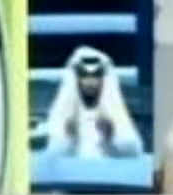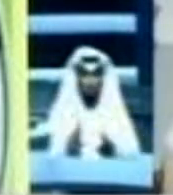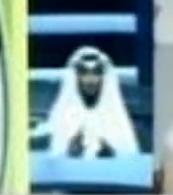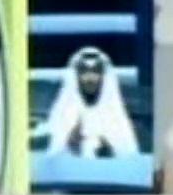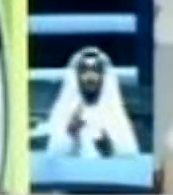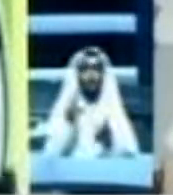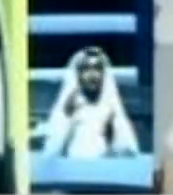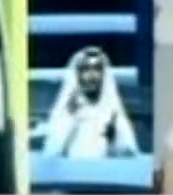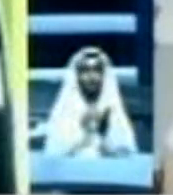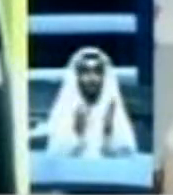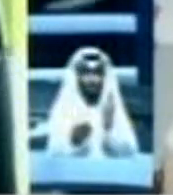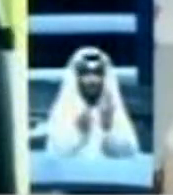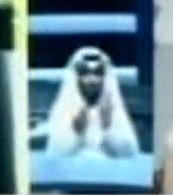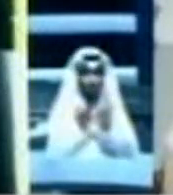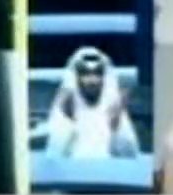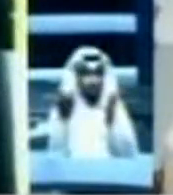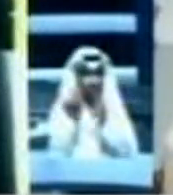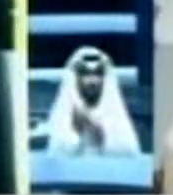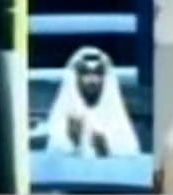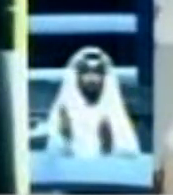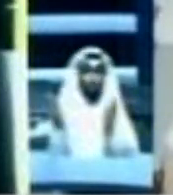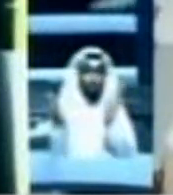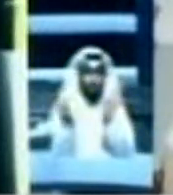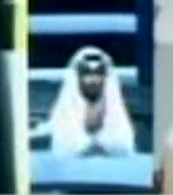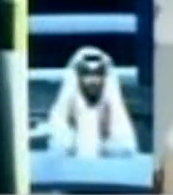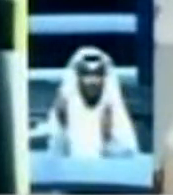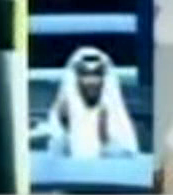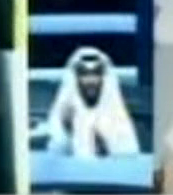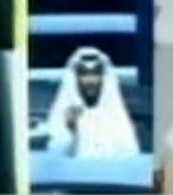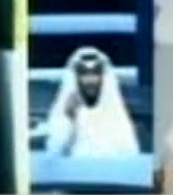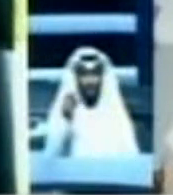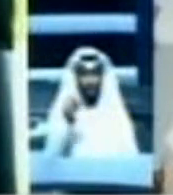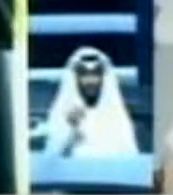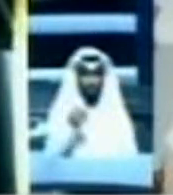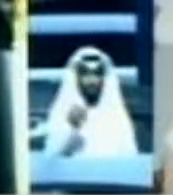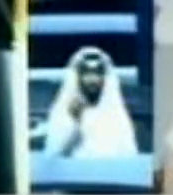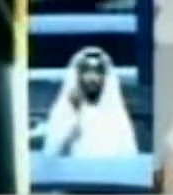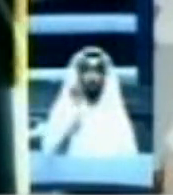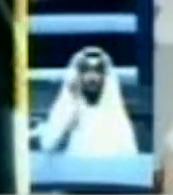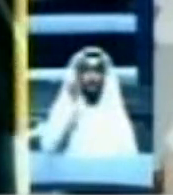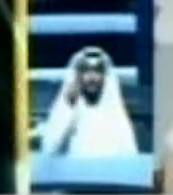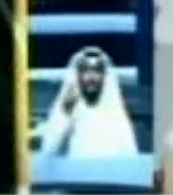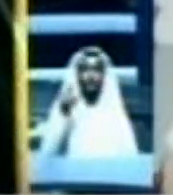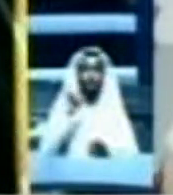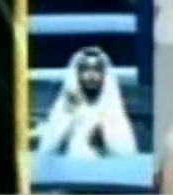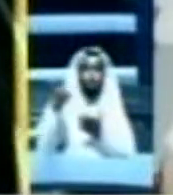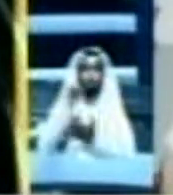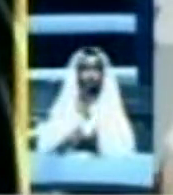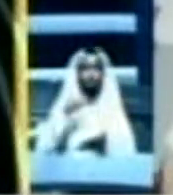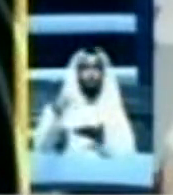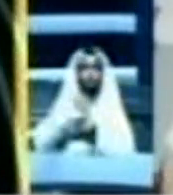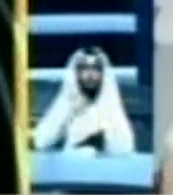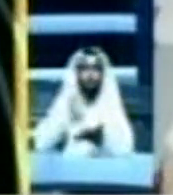القادم في دورته 17، وسوف تطرح هذه التوصيات وكيفية معالجتها في الملتقى القادم إن شاء الله. إذن هناك